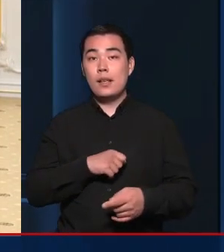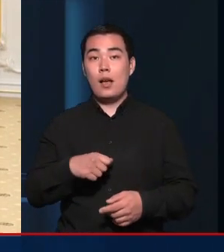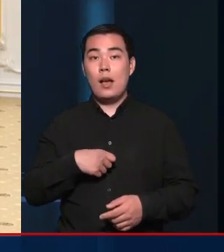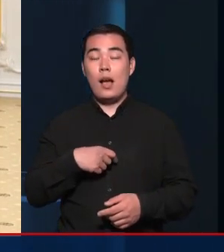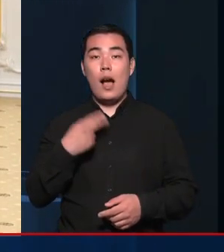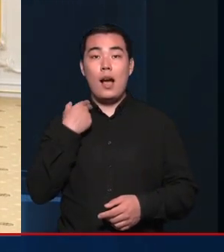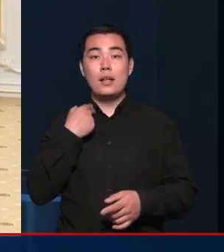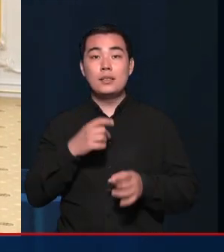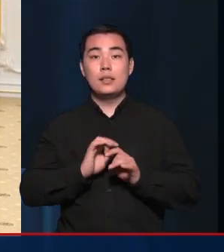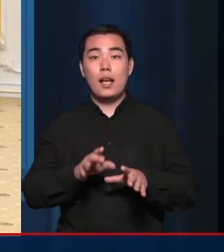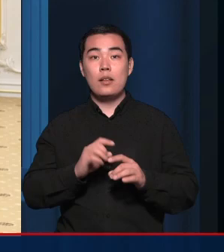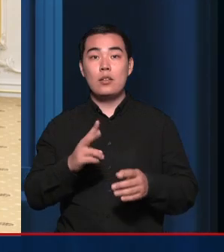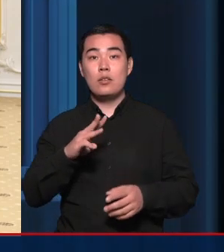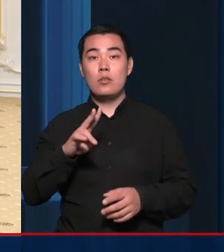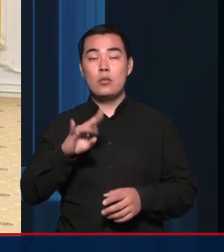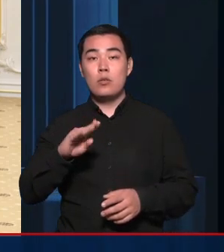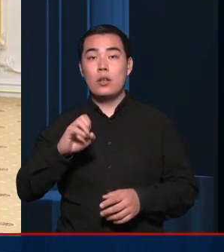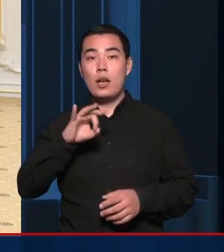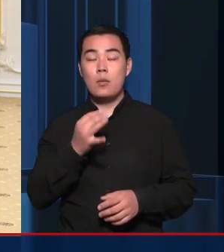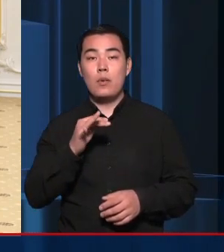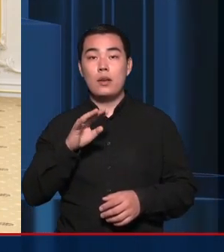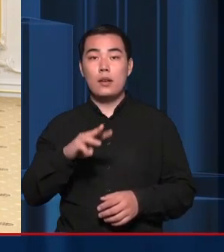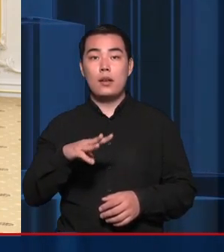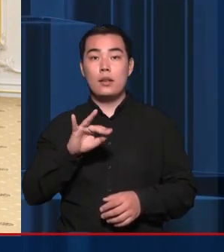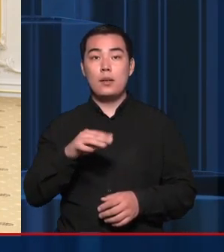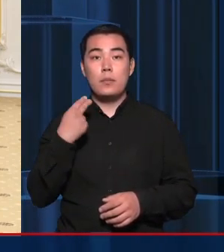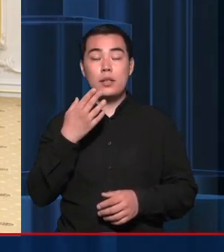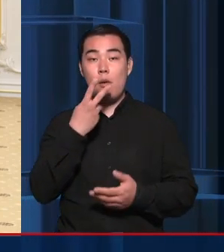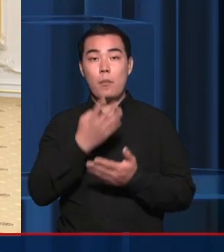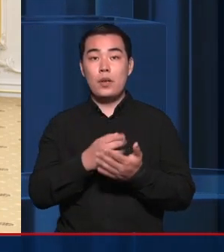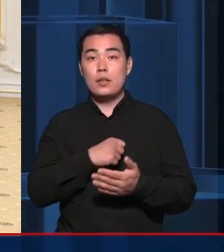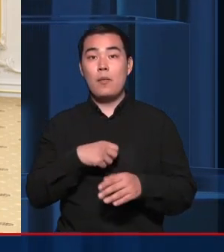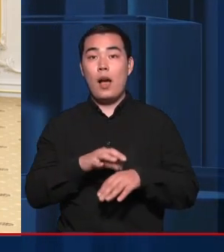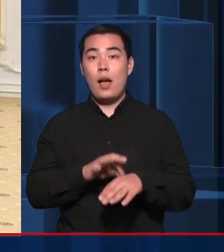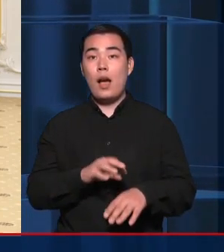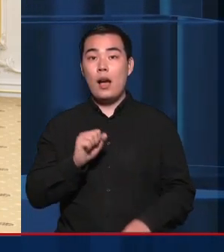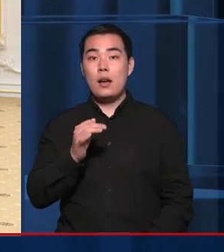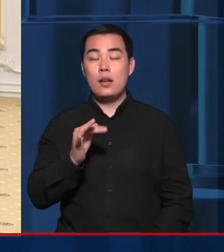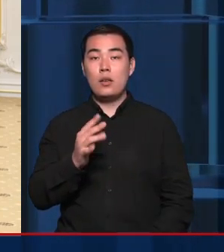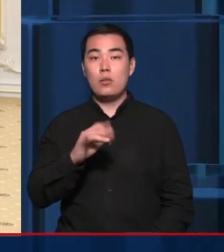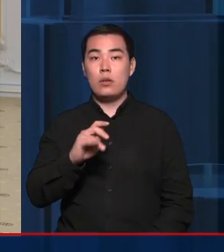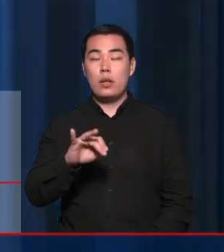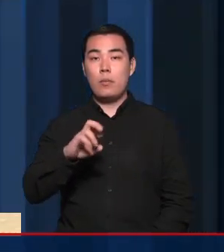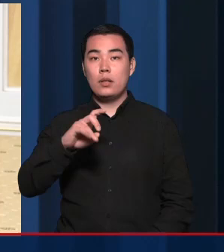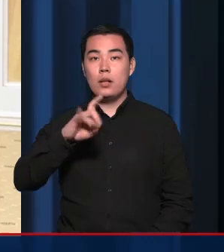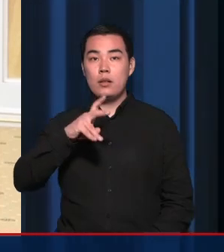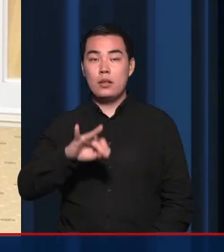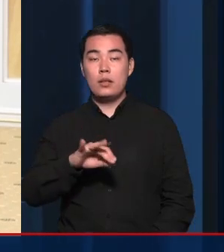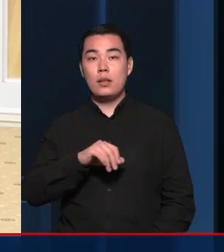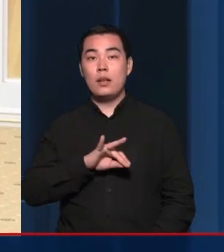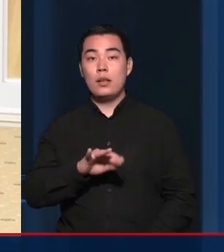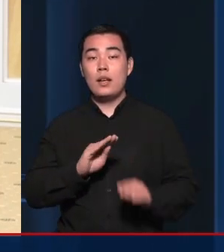ағылшынша хабар тарататын New Time және репорты өз президент жобасының жүргізушісі Айнұр Иманғали мен графикалық